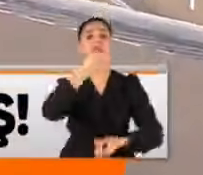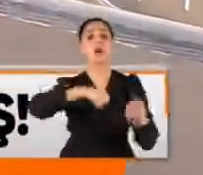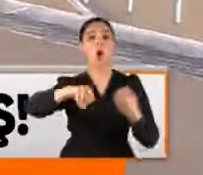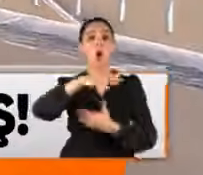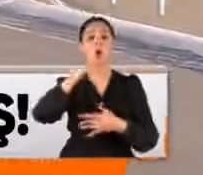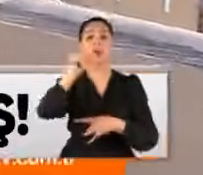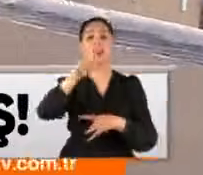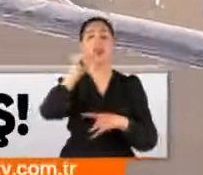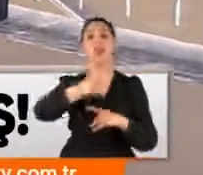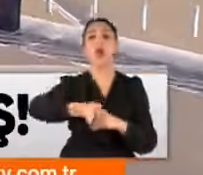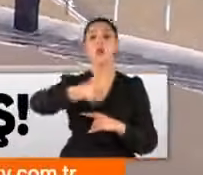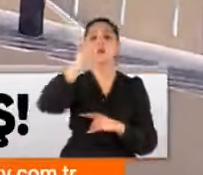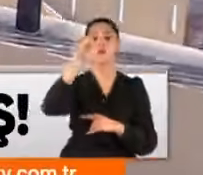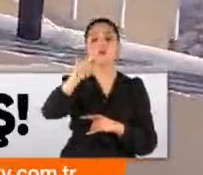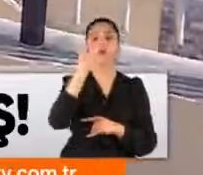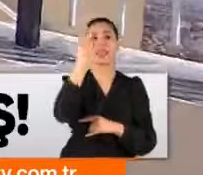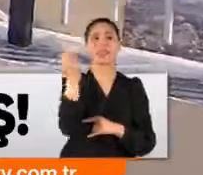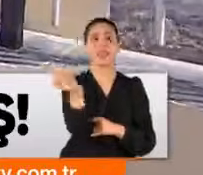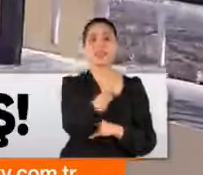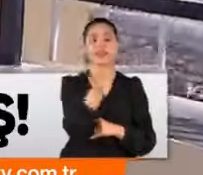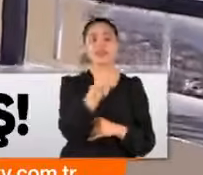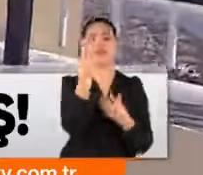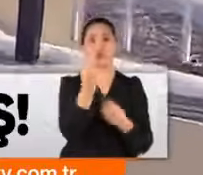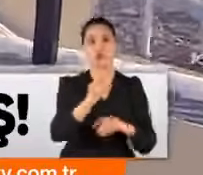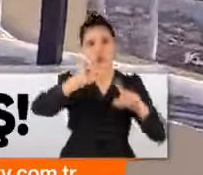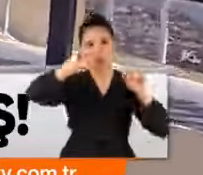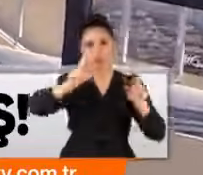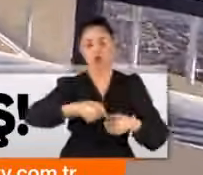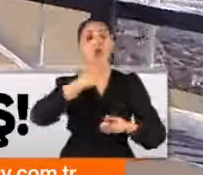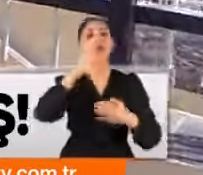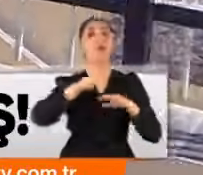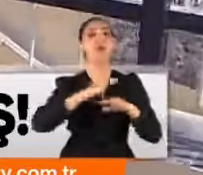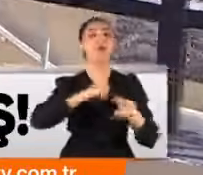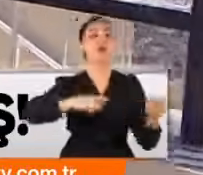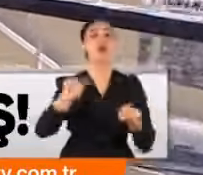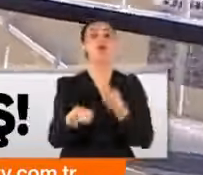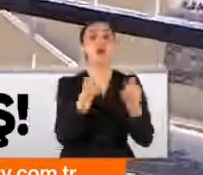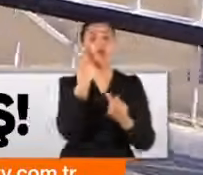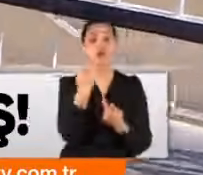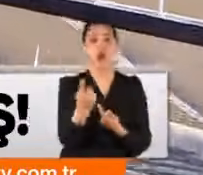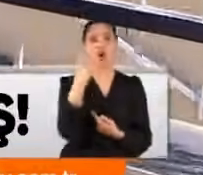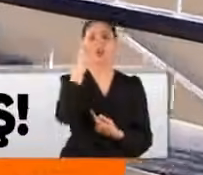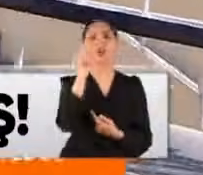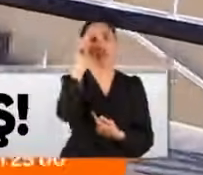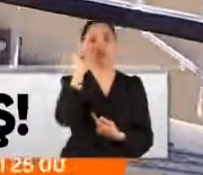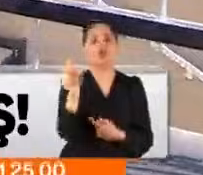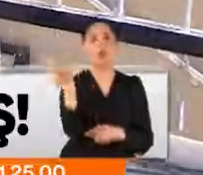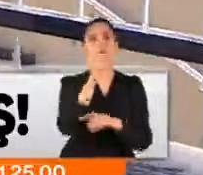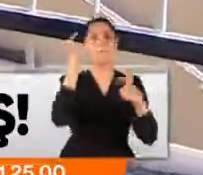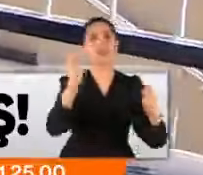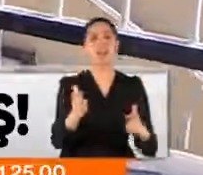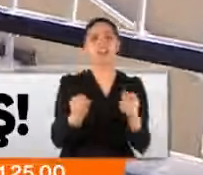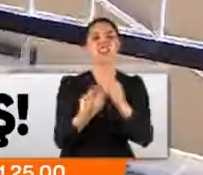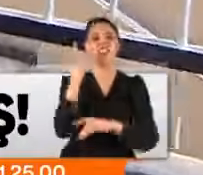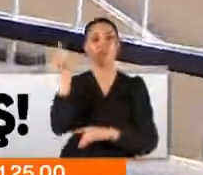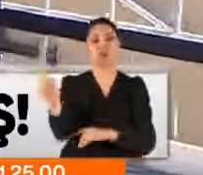Asayi Şube Müdürlüğü 7 firarının olduğunu tespit etti. Ardından yapılan çalışmalarda 7 şüphelinin Balıkesir'de olduğu anlaşıldı.